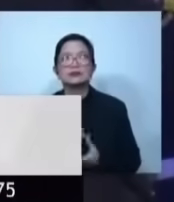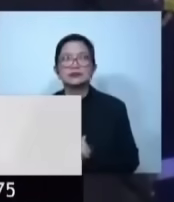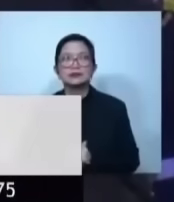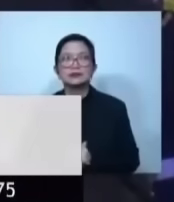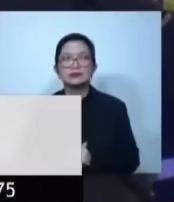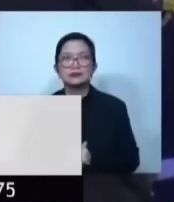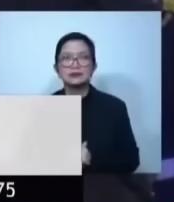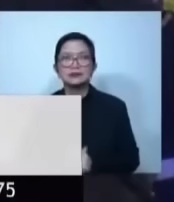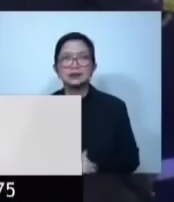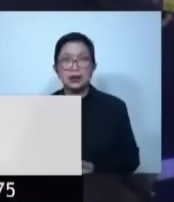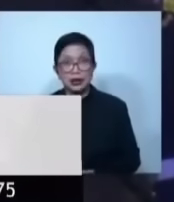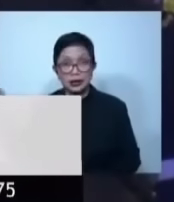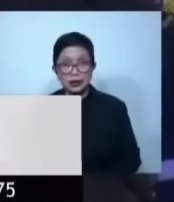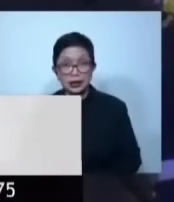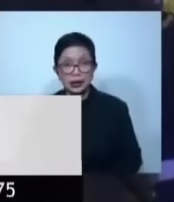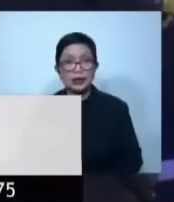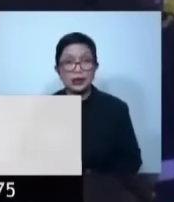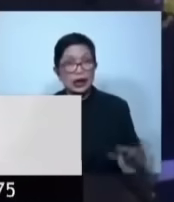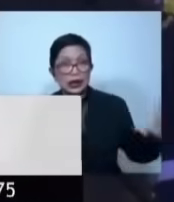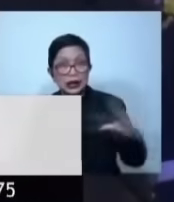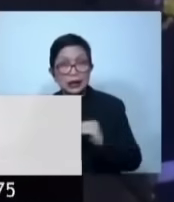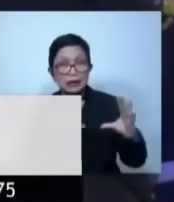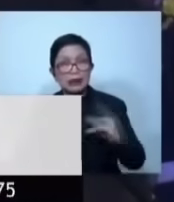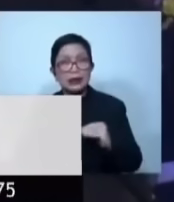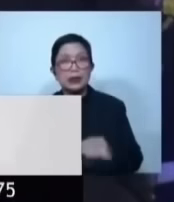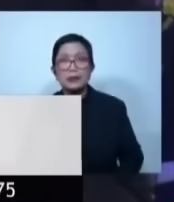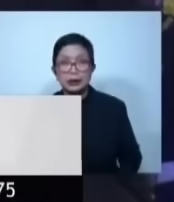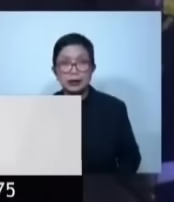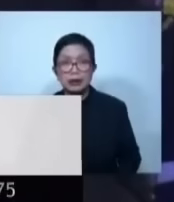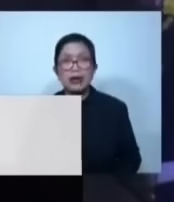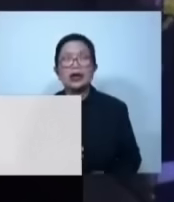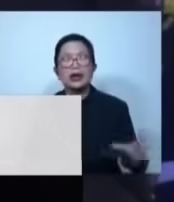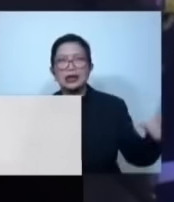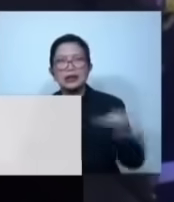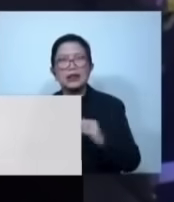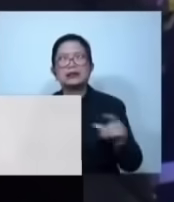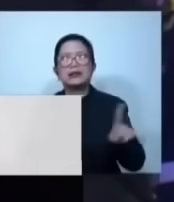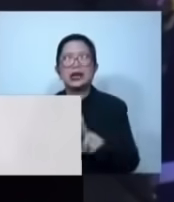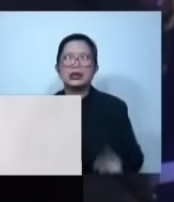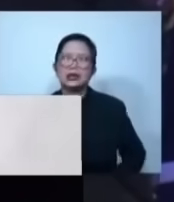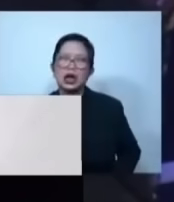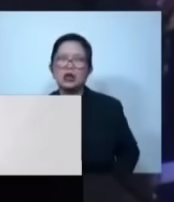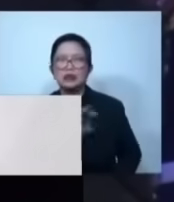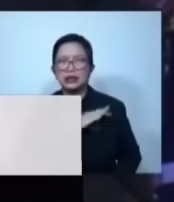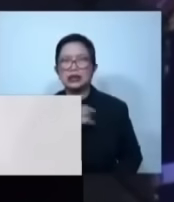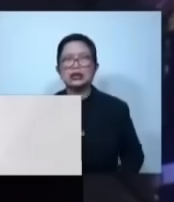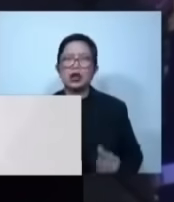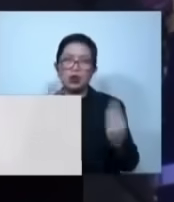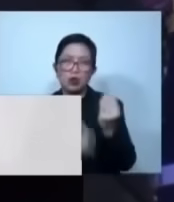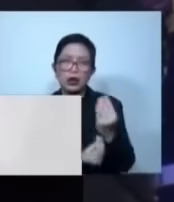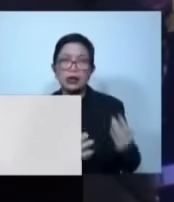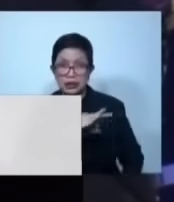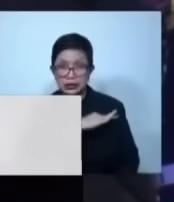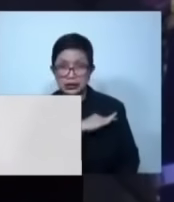sekalian yang hadir pada debat pertama debat Pasangan calon presiden wakil presiden yang pada